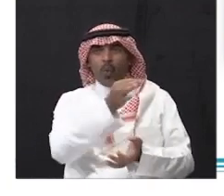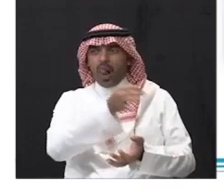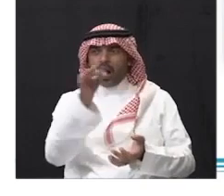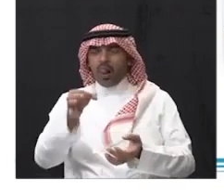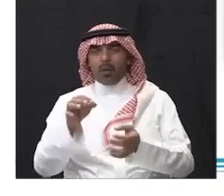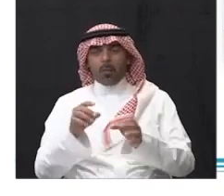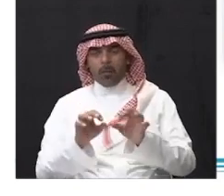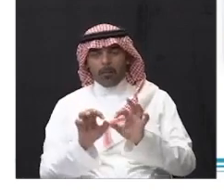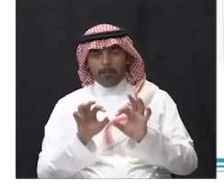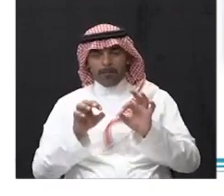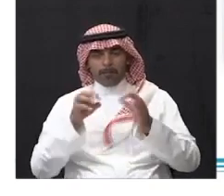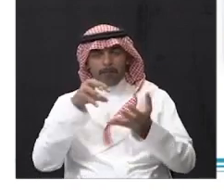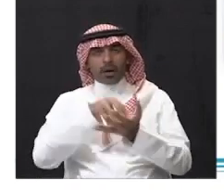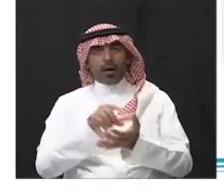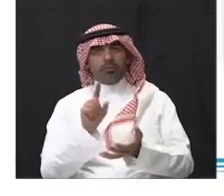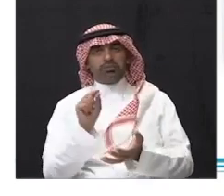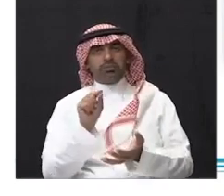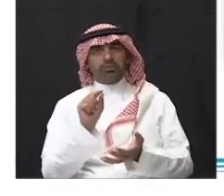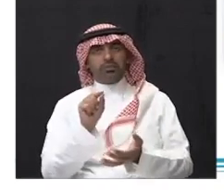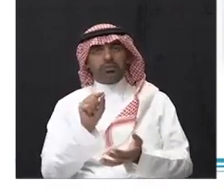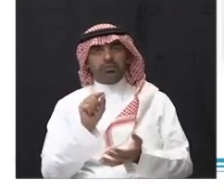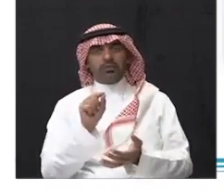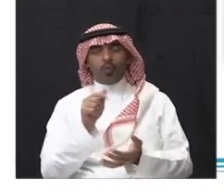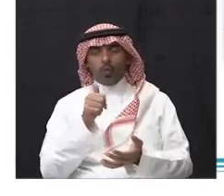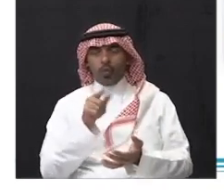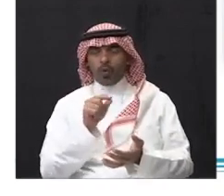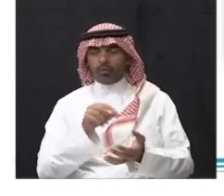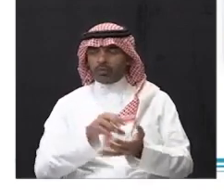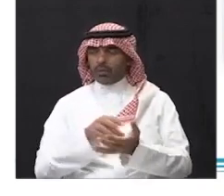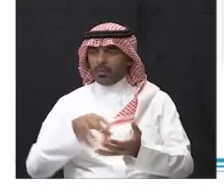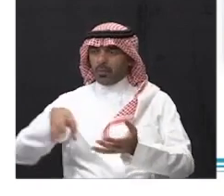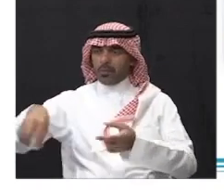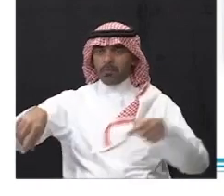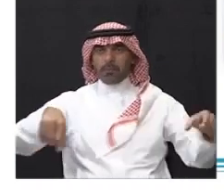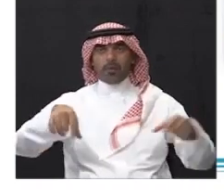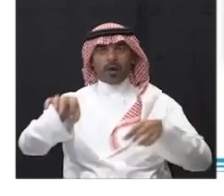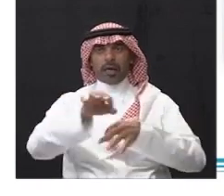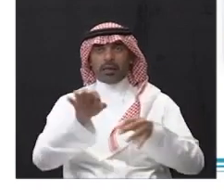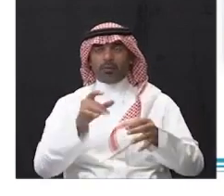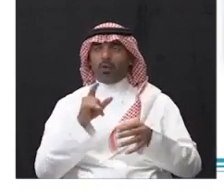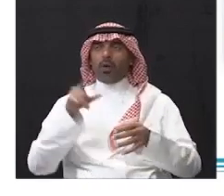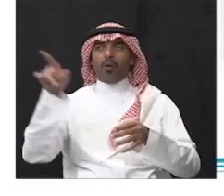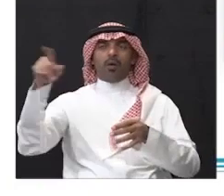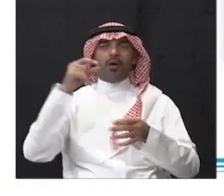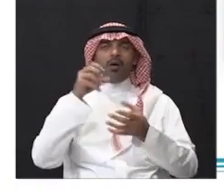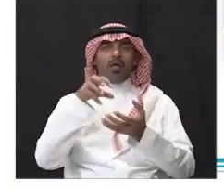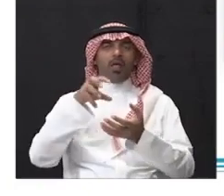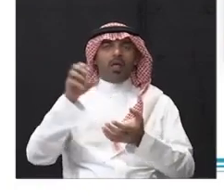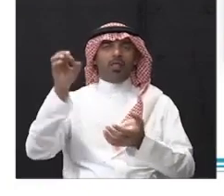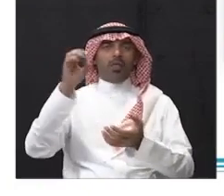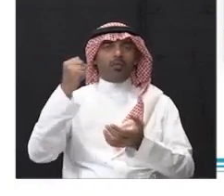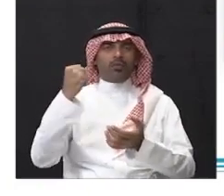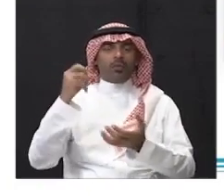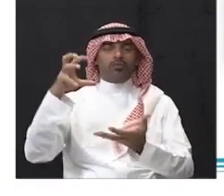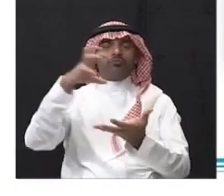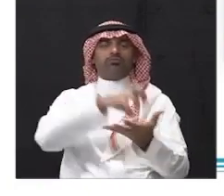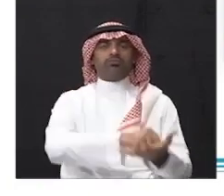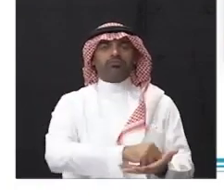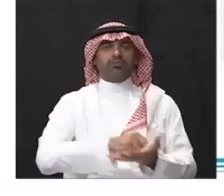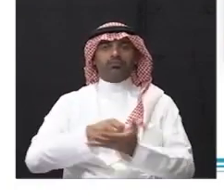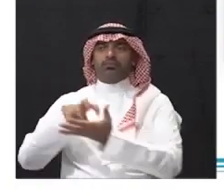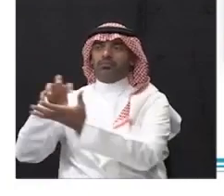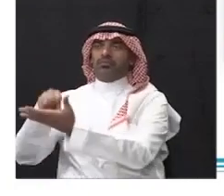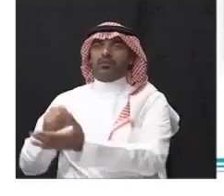استعمارها والسيطرة عليها للتحكم في حركة الصناعة والتجارة الدولية